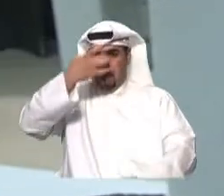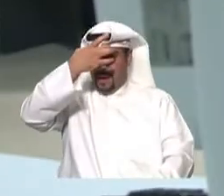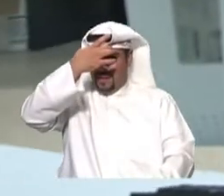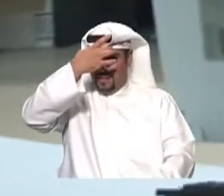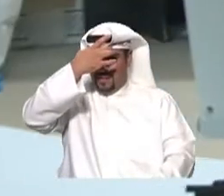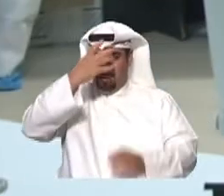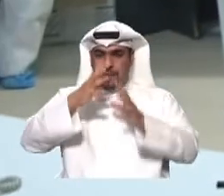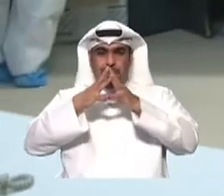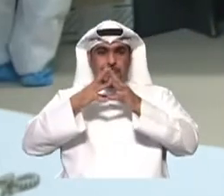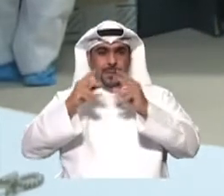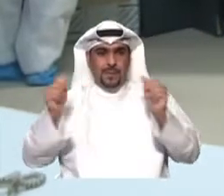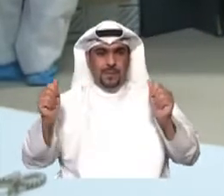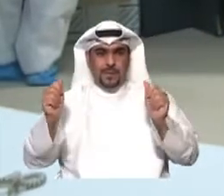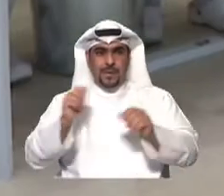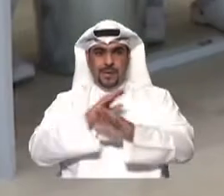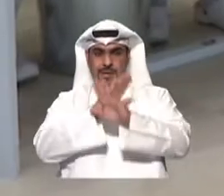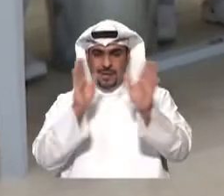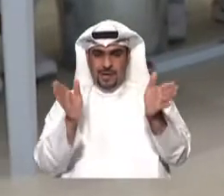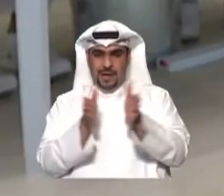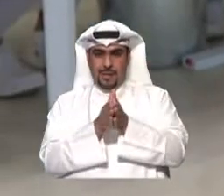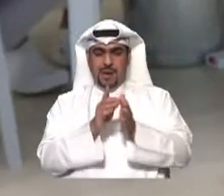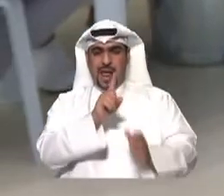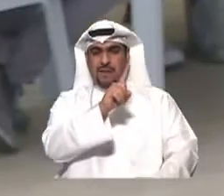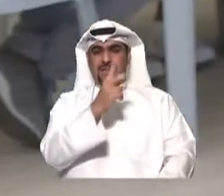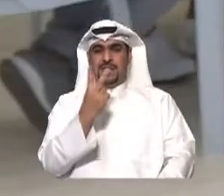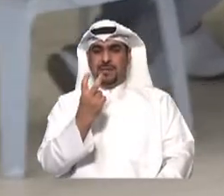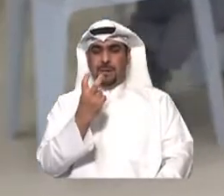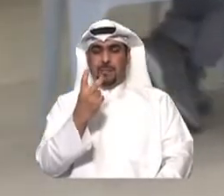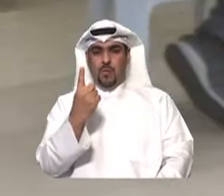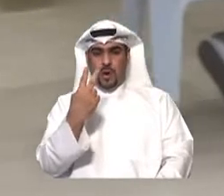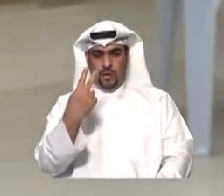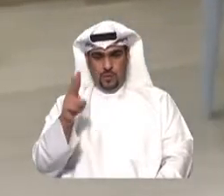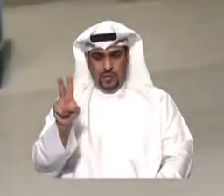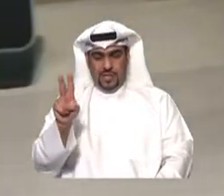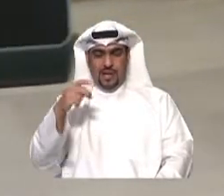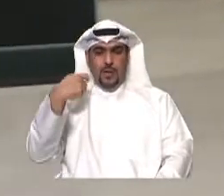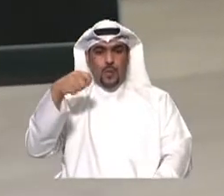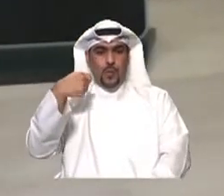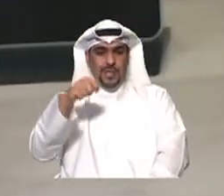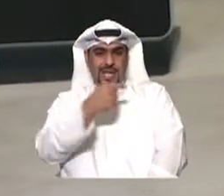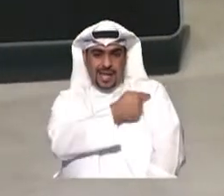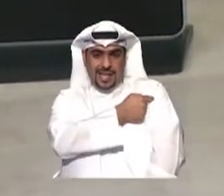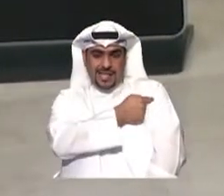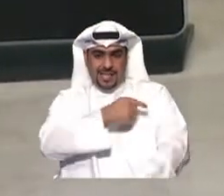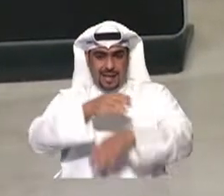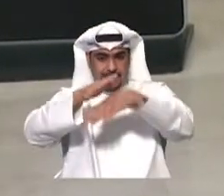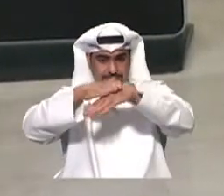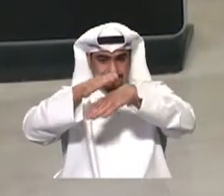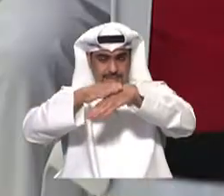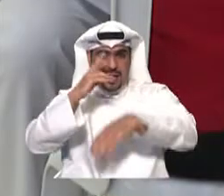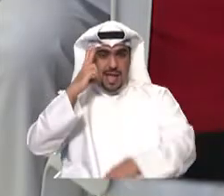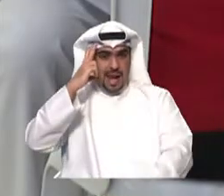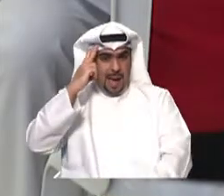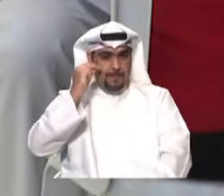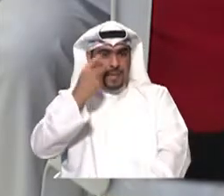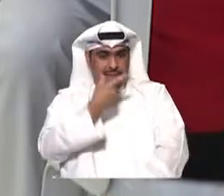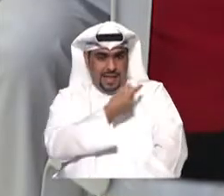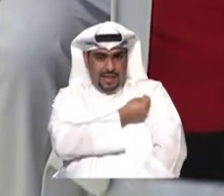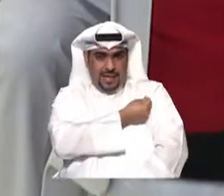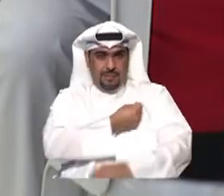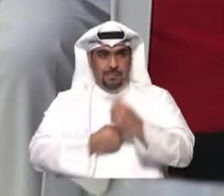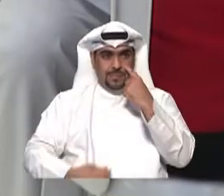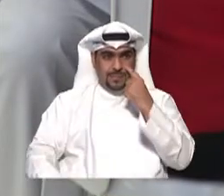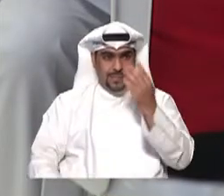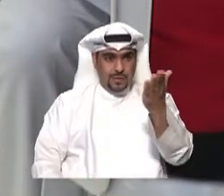1621 حالة من المرض. هذا وتدعو وزارة الصحة الراغبين في الحصول على اللقاح المضاد لكورونا التسجيل